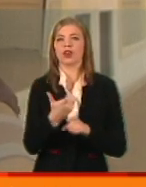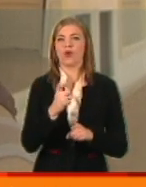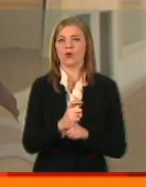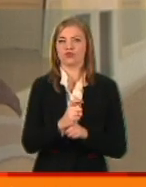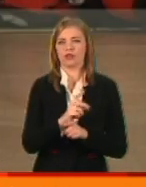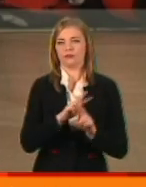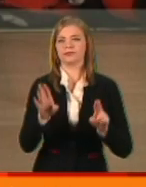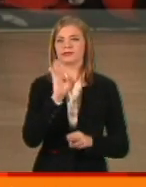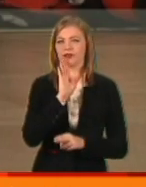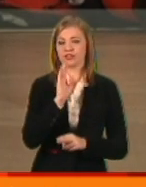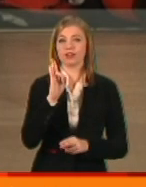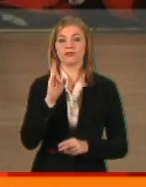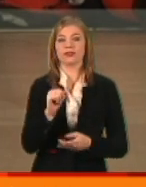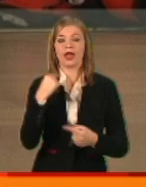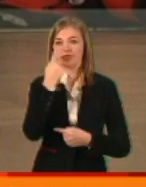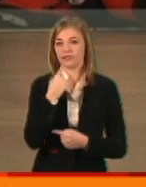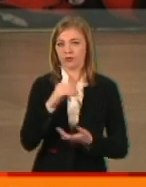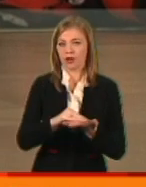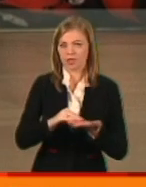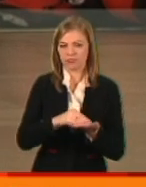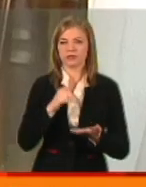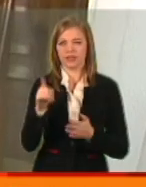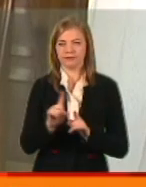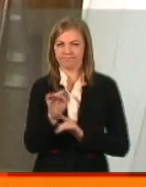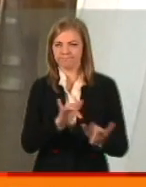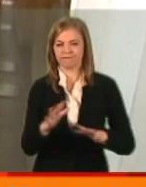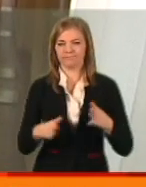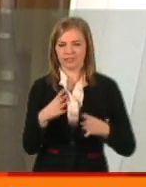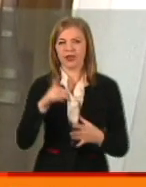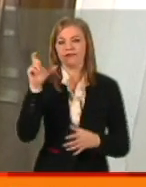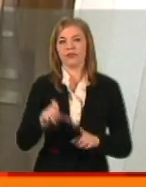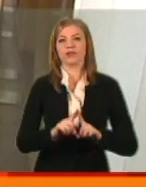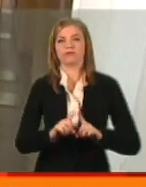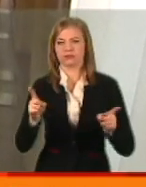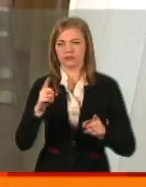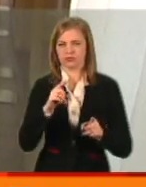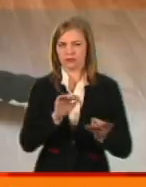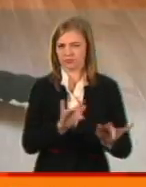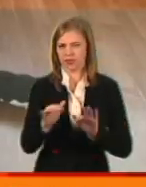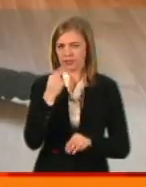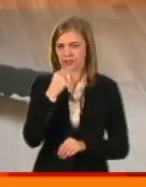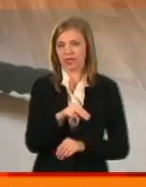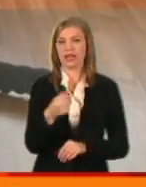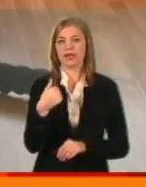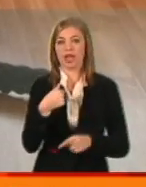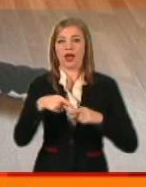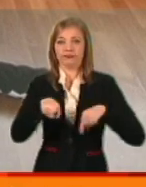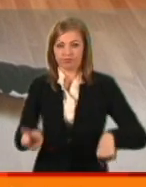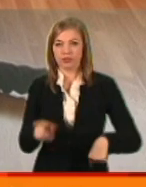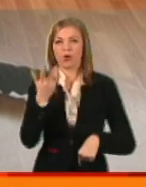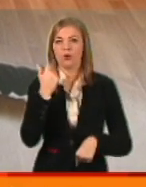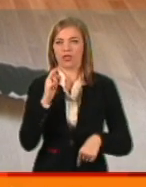сильная девочка. На индивидуальной репетиции Яна разрухується. Вона феноменально гнучка и пластична. Я села на шпагат,